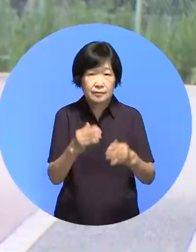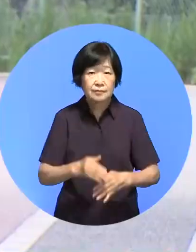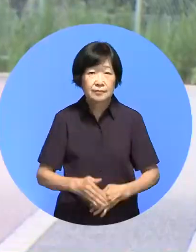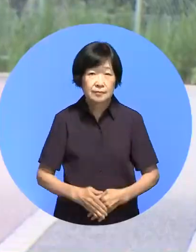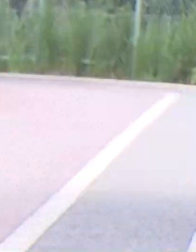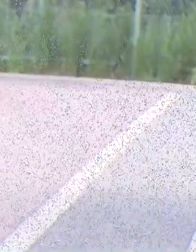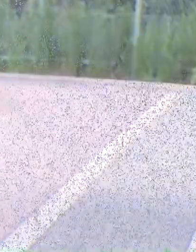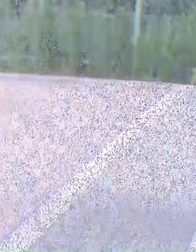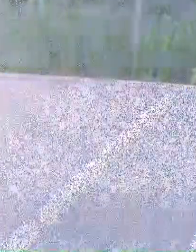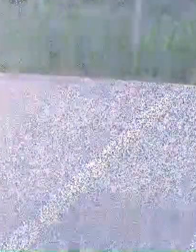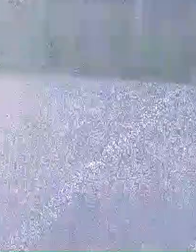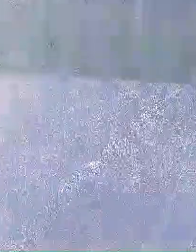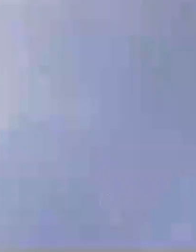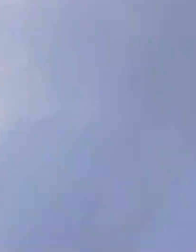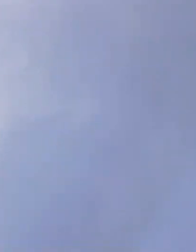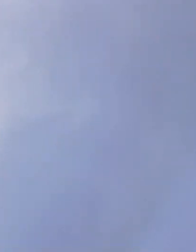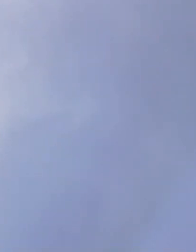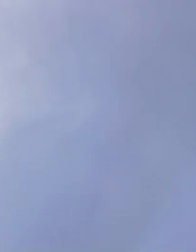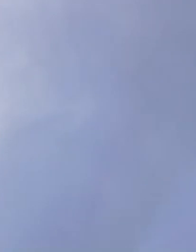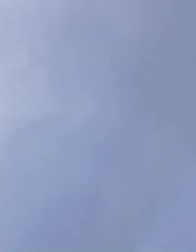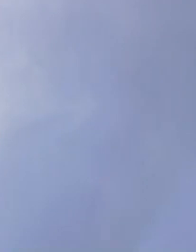います。